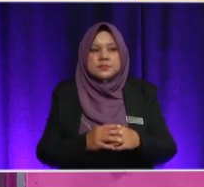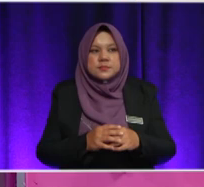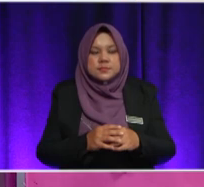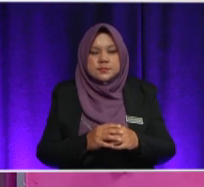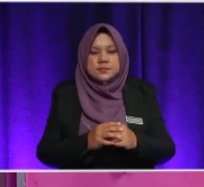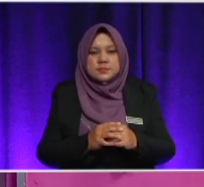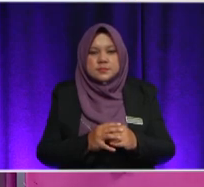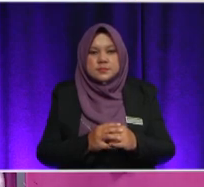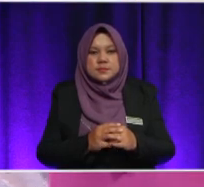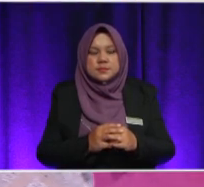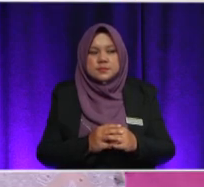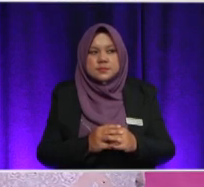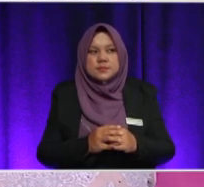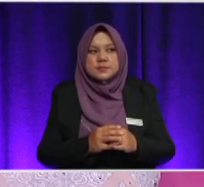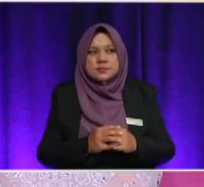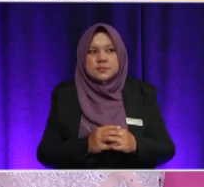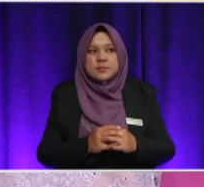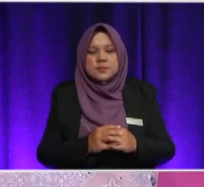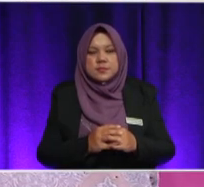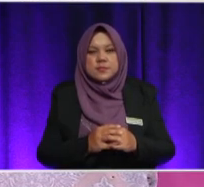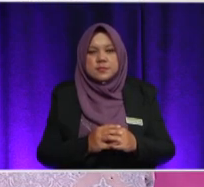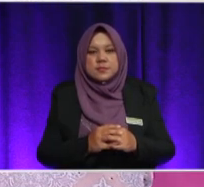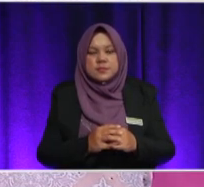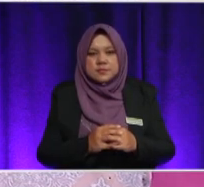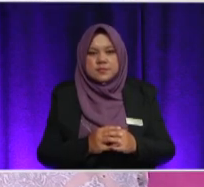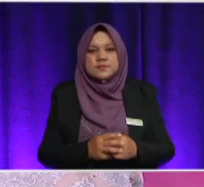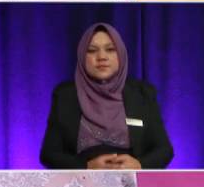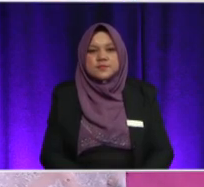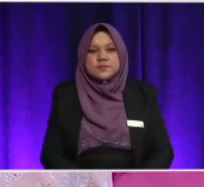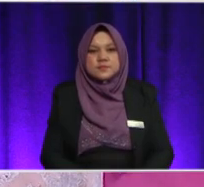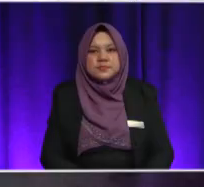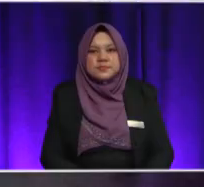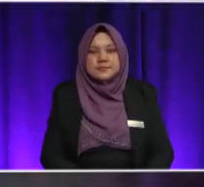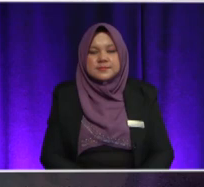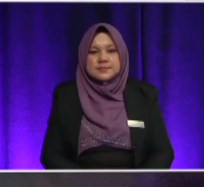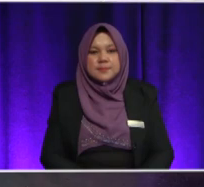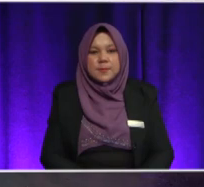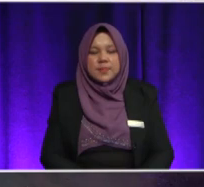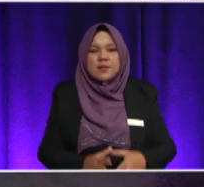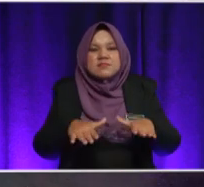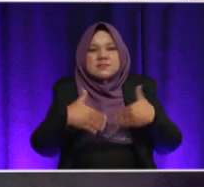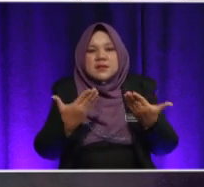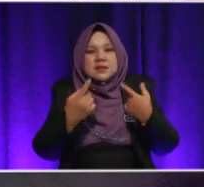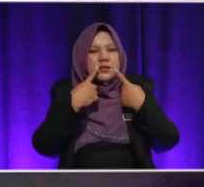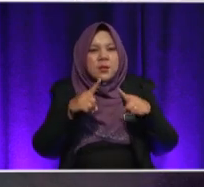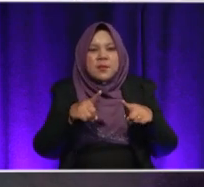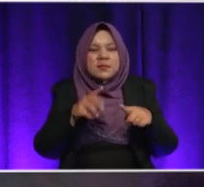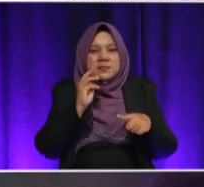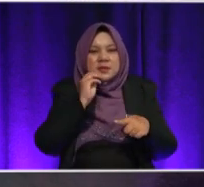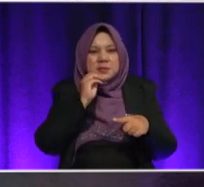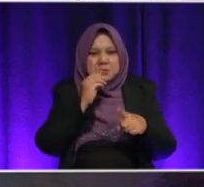melibatkan Ia merupakan kaidah perubahan modern Oke jadi macam manis